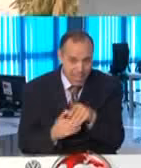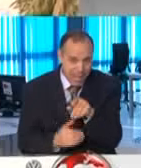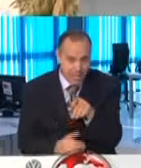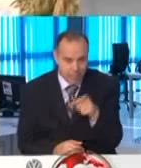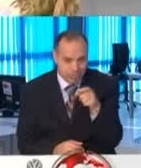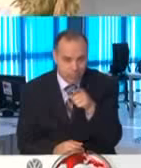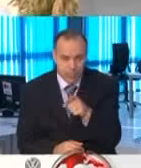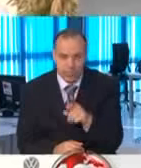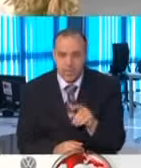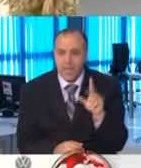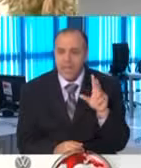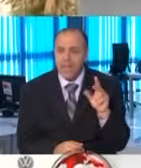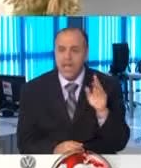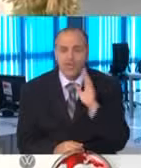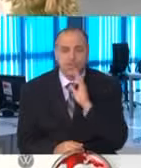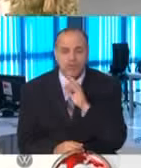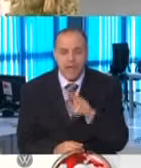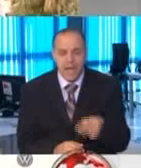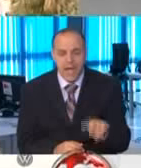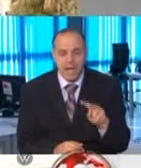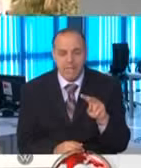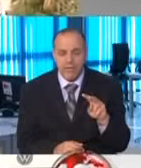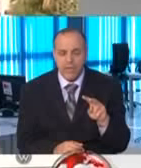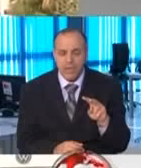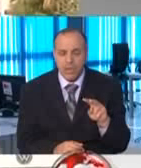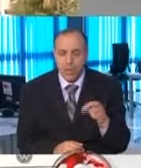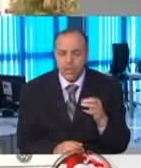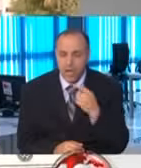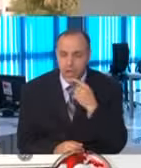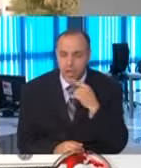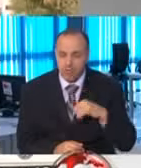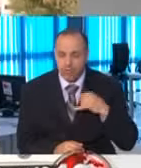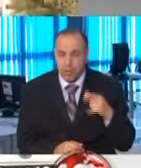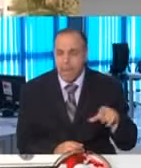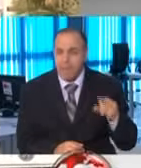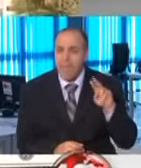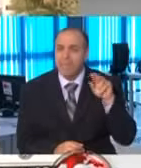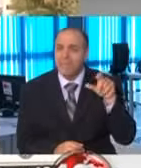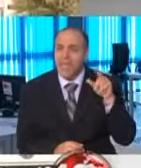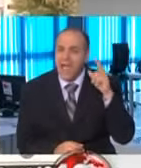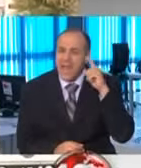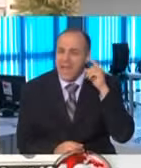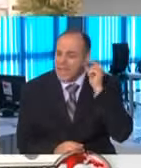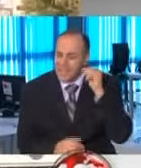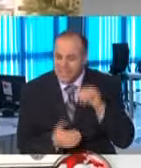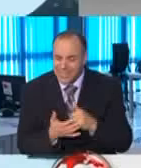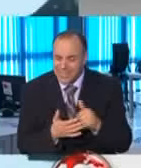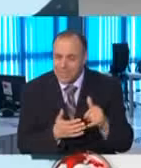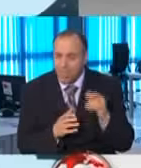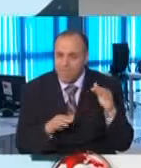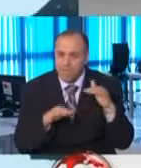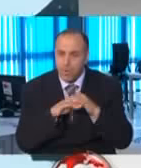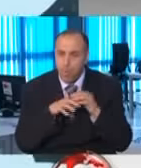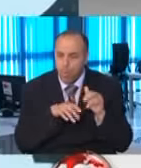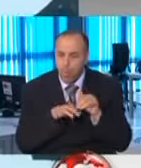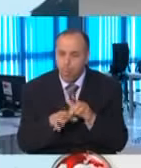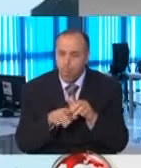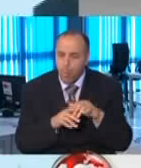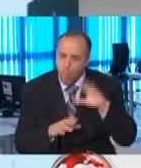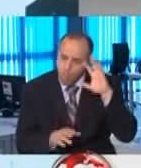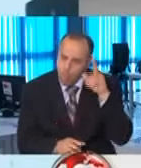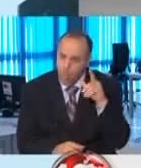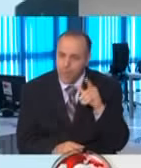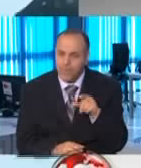بالذات. الثالث من جان في 11 و2000 تحرك شباب تالا وتتالت المسيرات الليلية، مسيرات